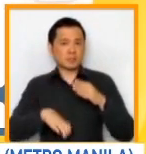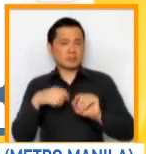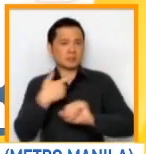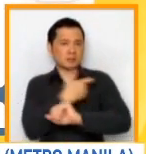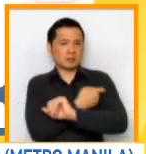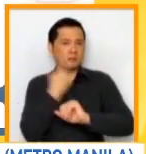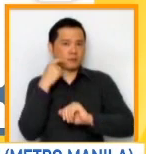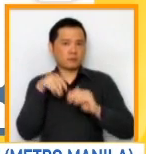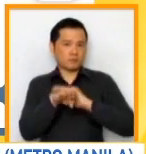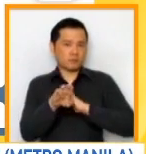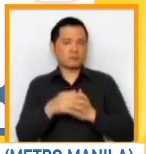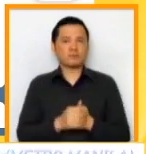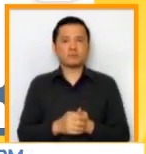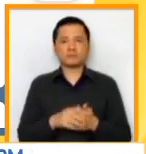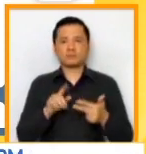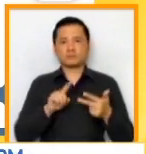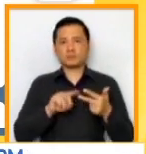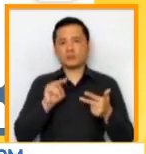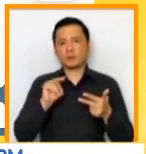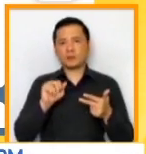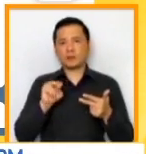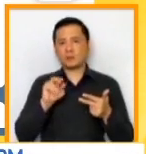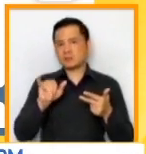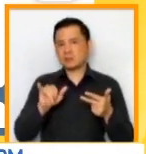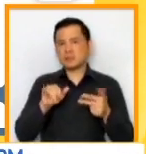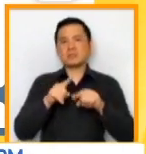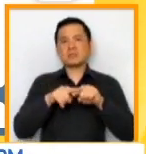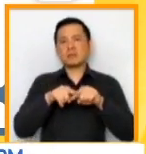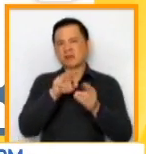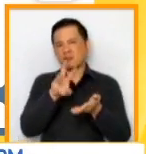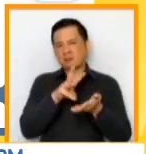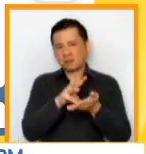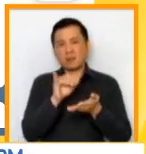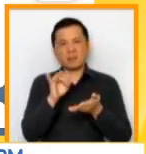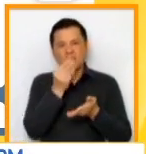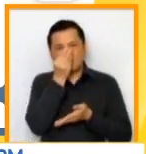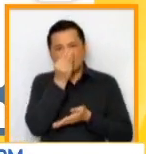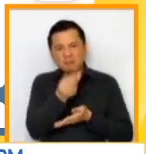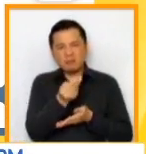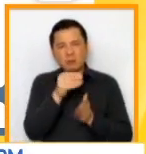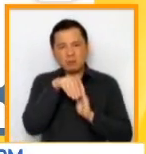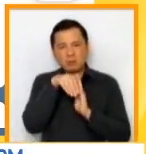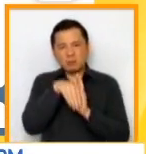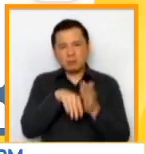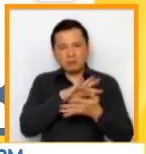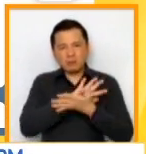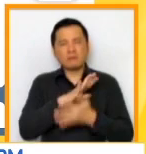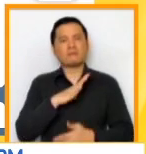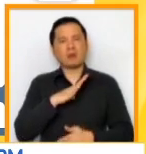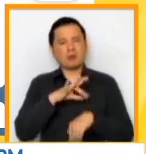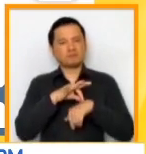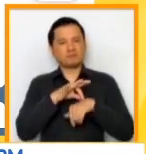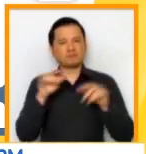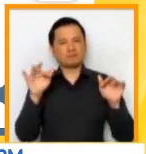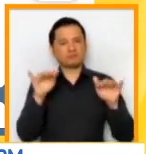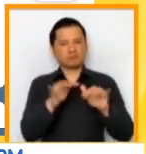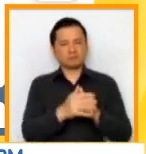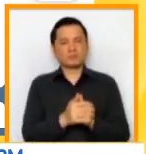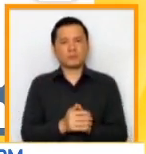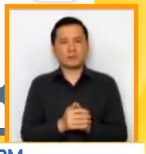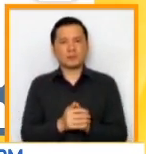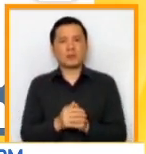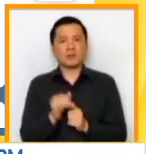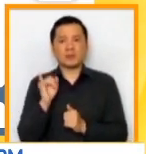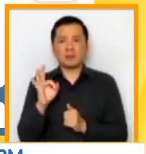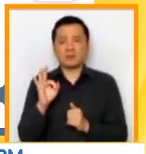Nancy Season, depende pa rin siguro sa lugar. Kung wala naman daw masyadong COVID cases, ay maaaring na siguro mag-face-to-face. Baka raw wala nang matutunan